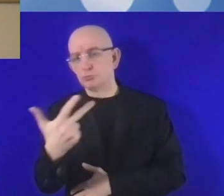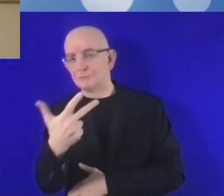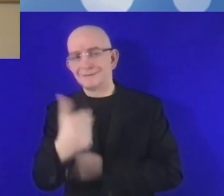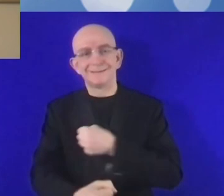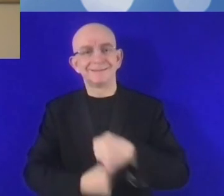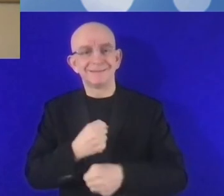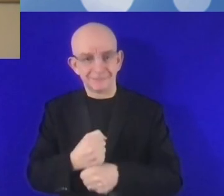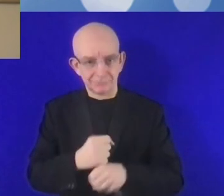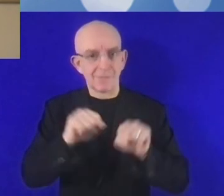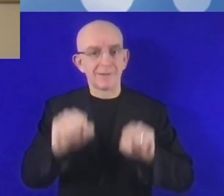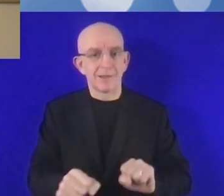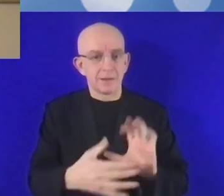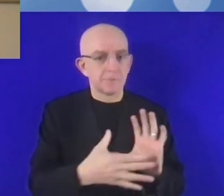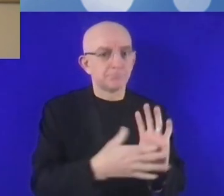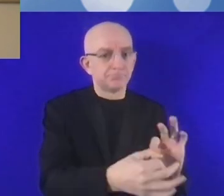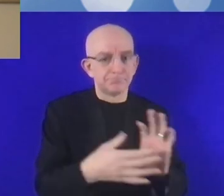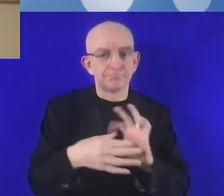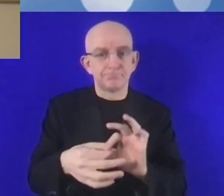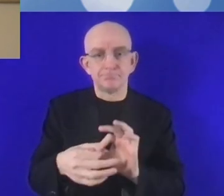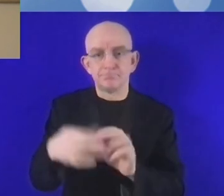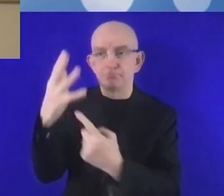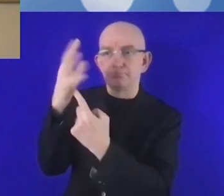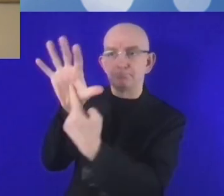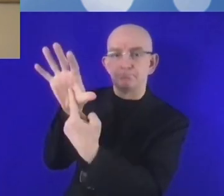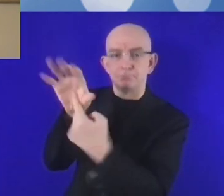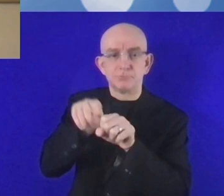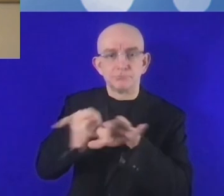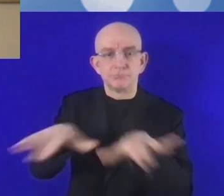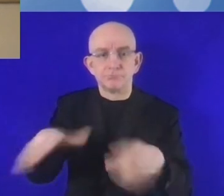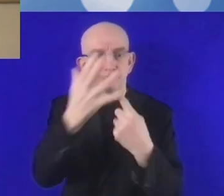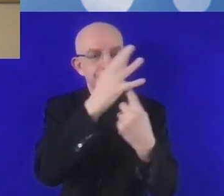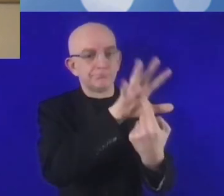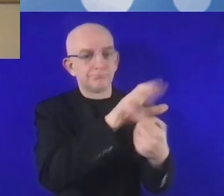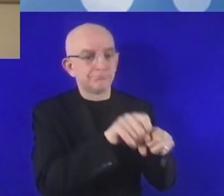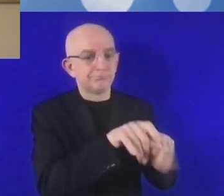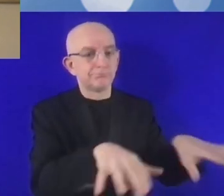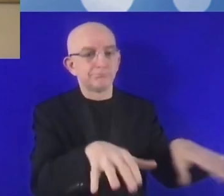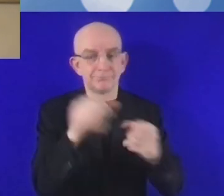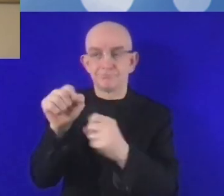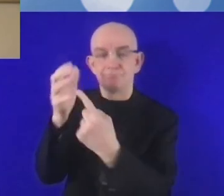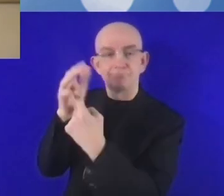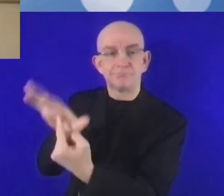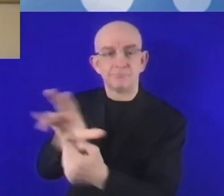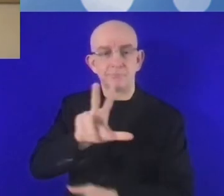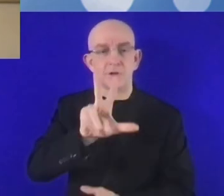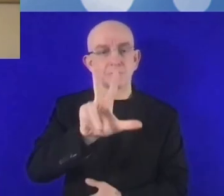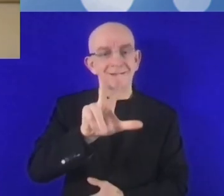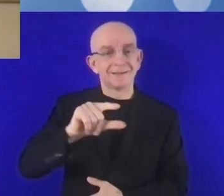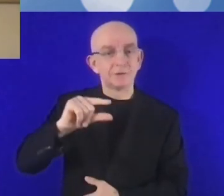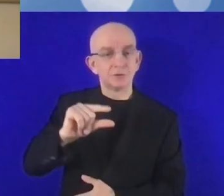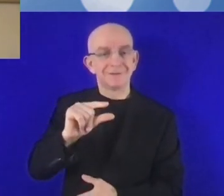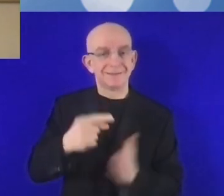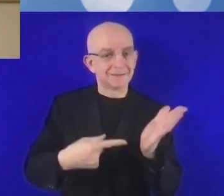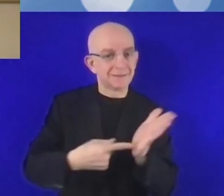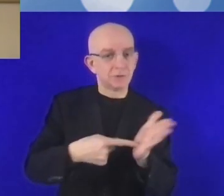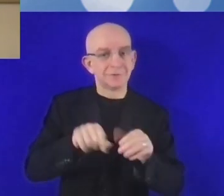инфраструктуры широкополосного интернета на протяжении последующих 2-3 лет, так, чтобы на тех рынках, на которых